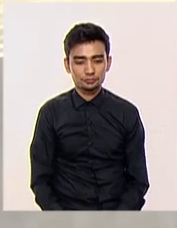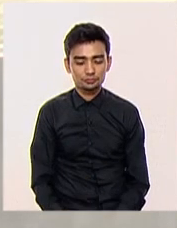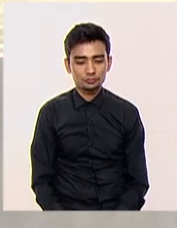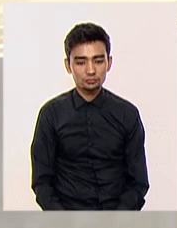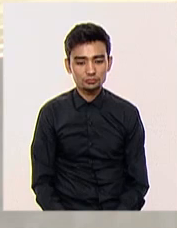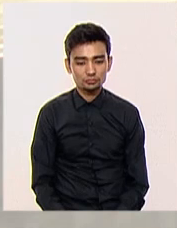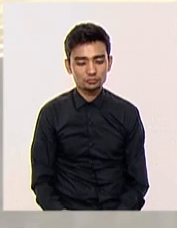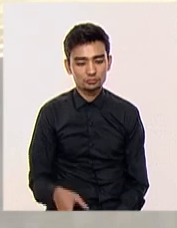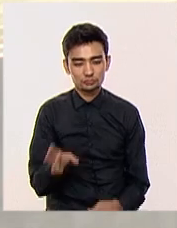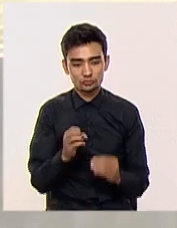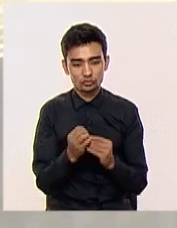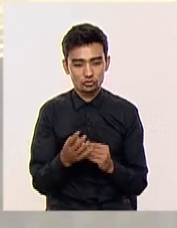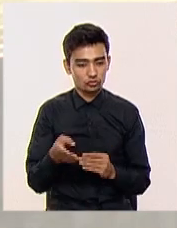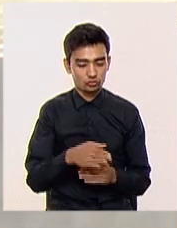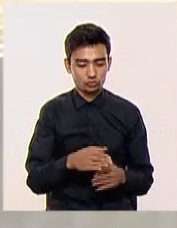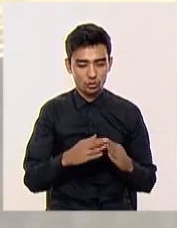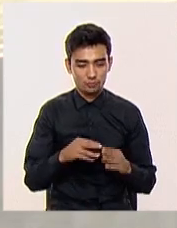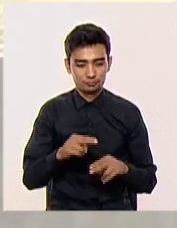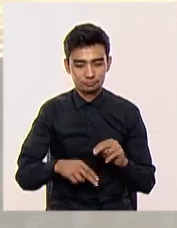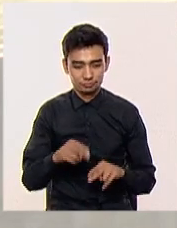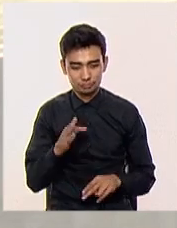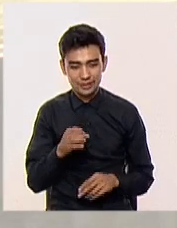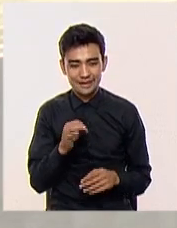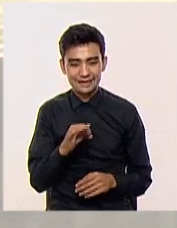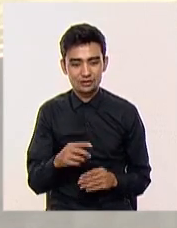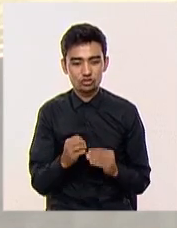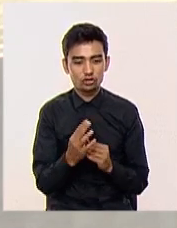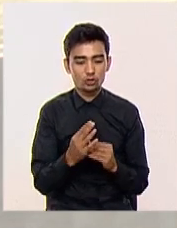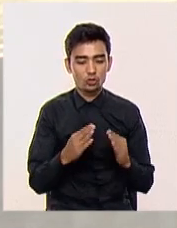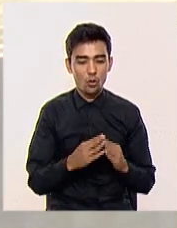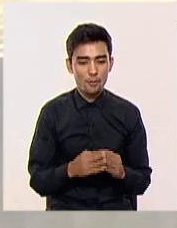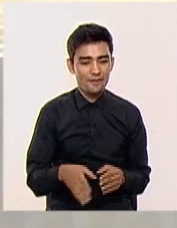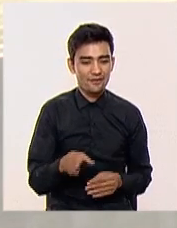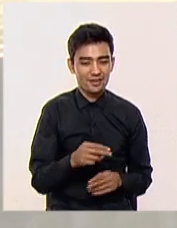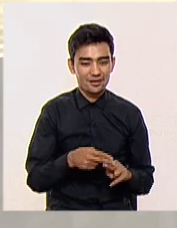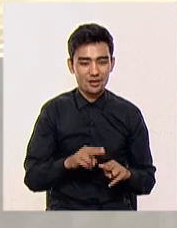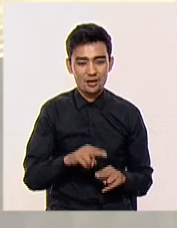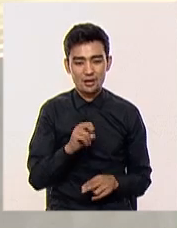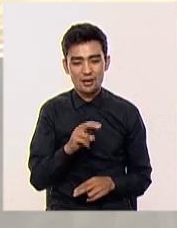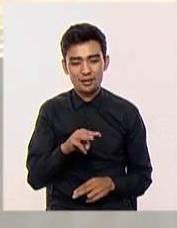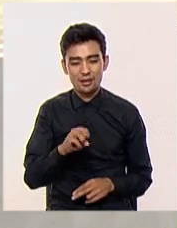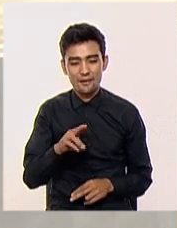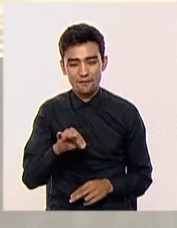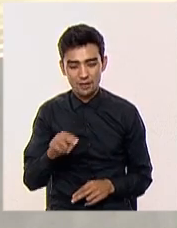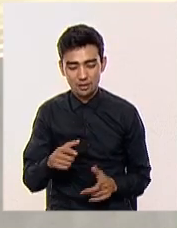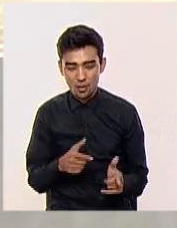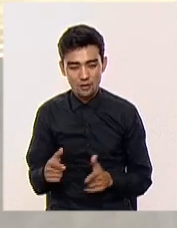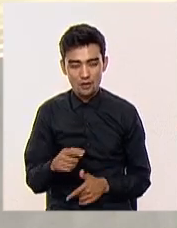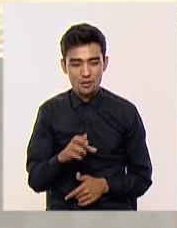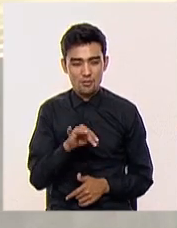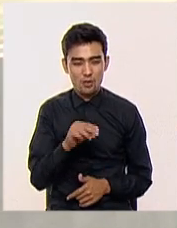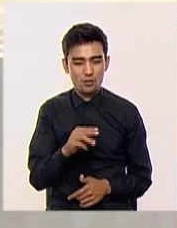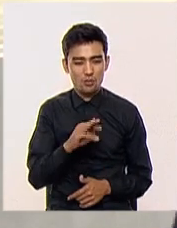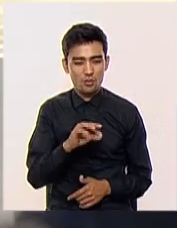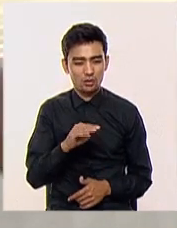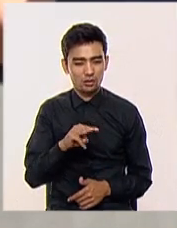Обыкострой строит 14 домов. Получается, из 14 домов у нас все котлованы готовы, блок-монтаж замонтирован.